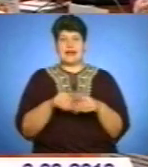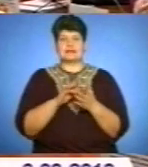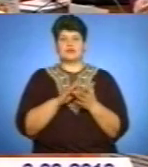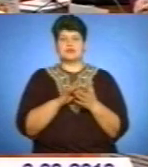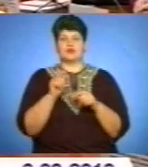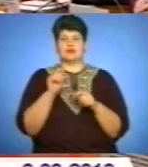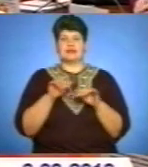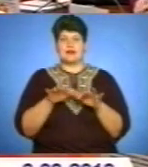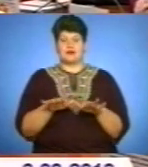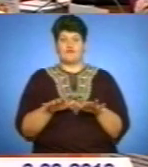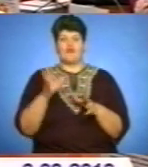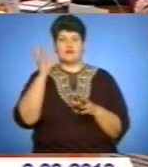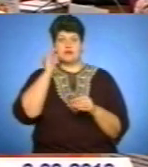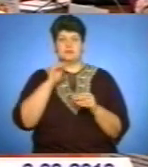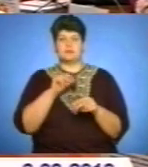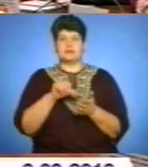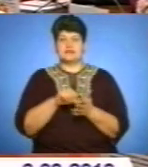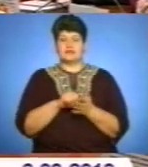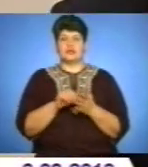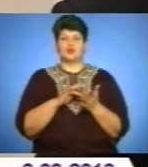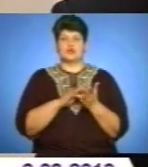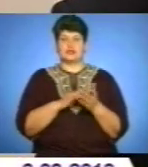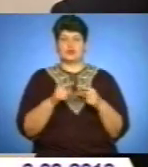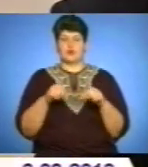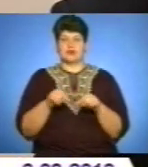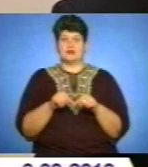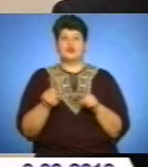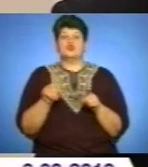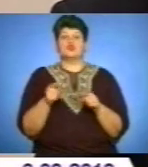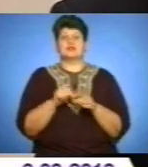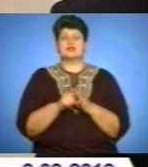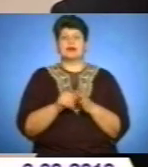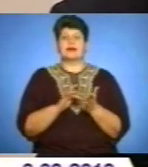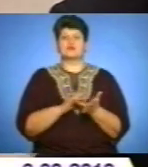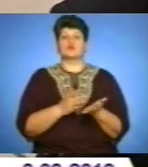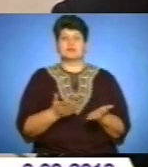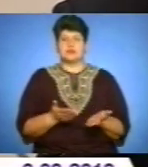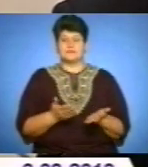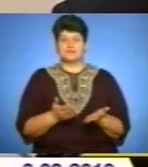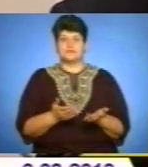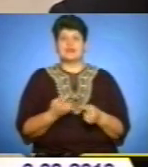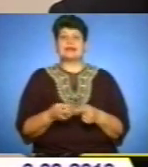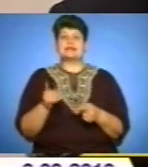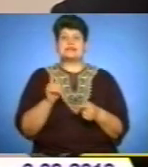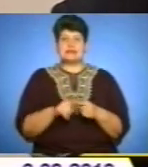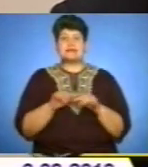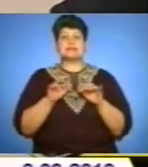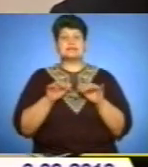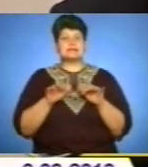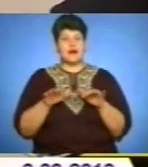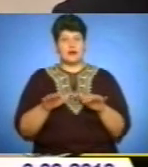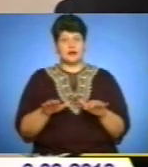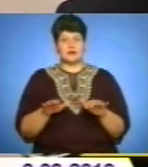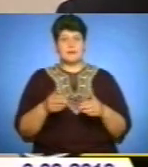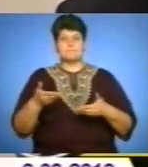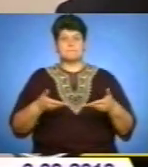діяльності, вважають представники туристичних організацій. Що таке екскурсія? Це захід.